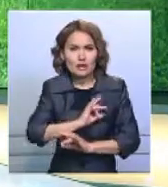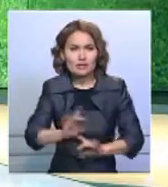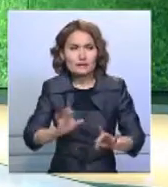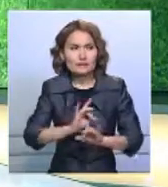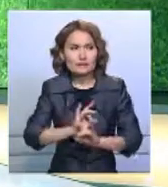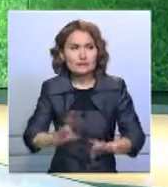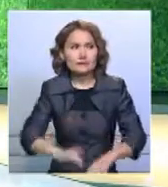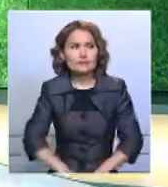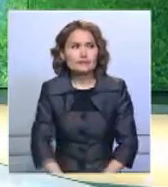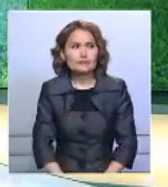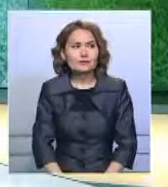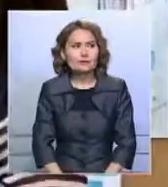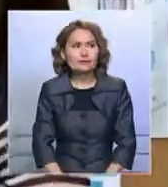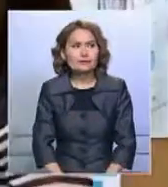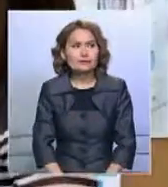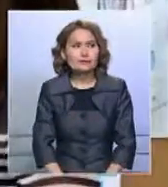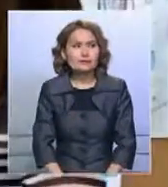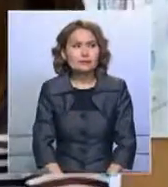Атагелдиева тарқатады.